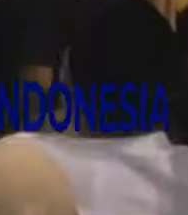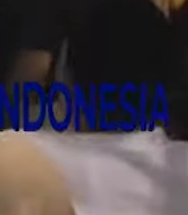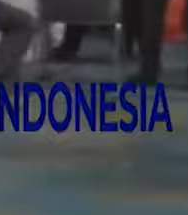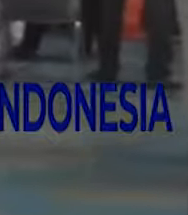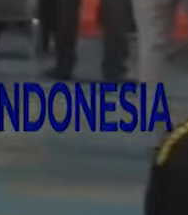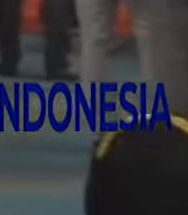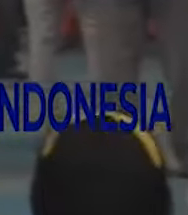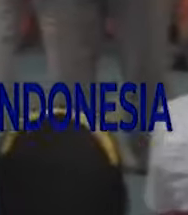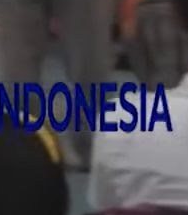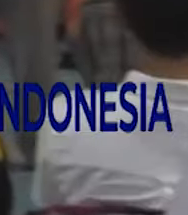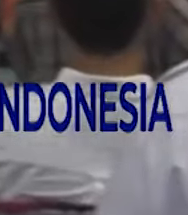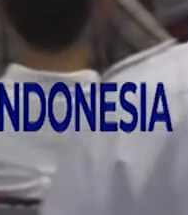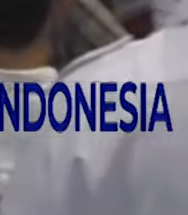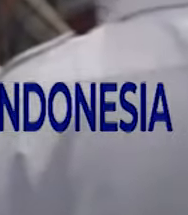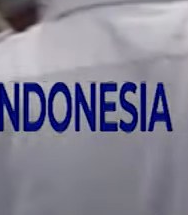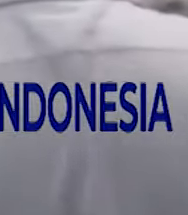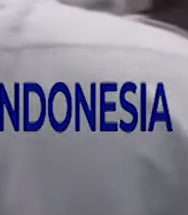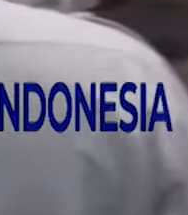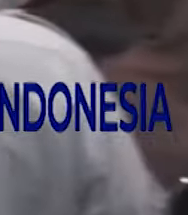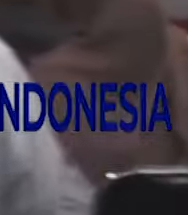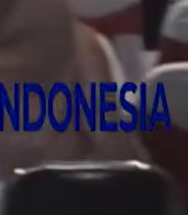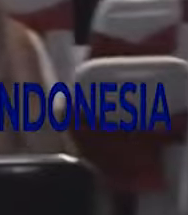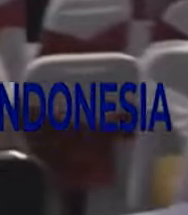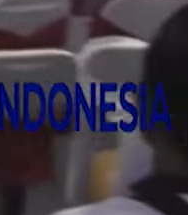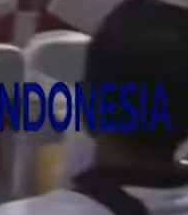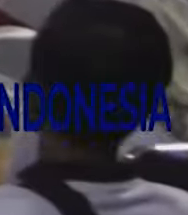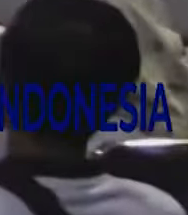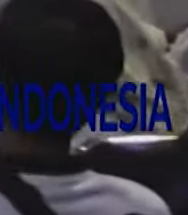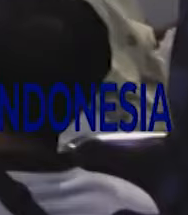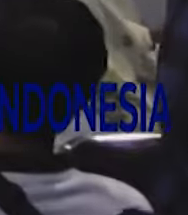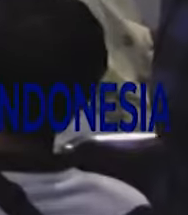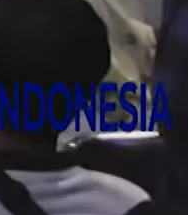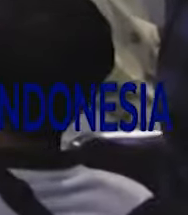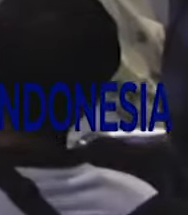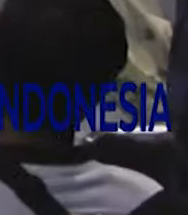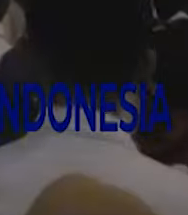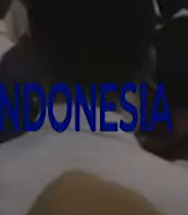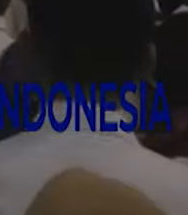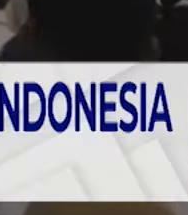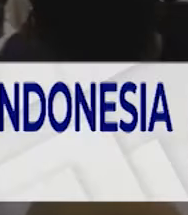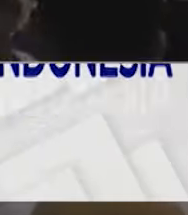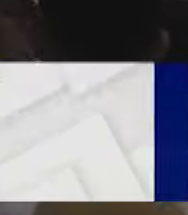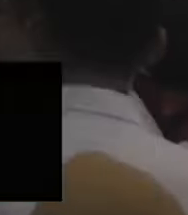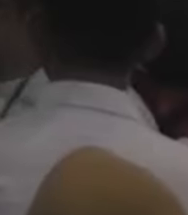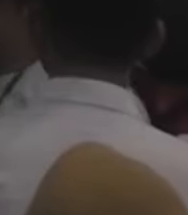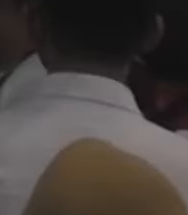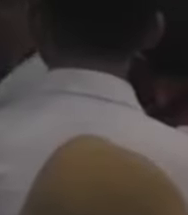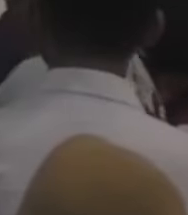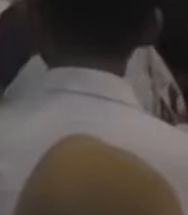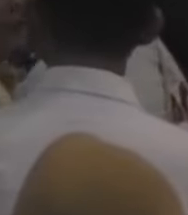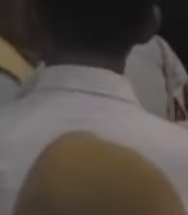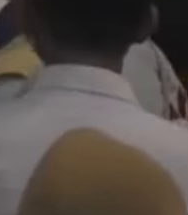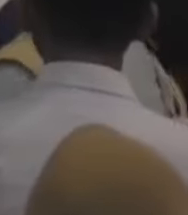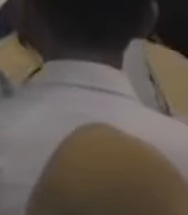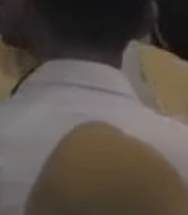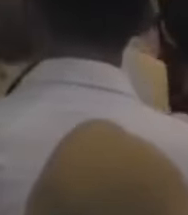hanya sebagai penghasil biji timah dan lada putih, tetapi juga mineral ikutan tambang lainnya dan juga produk-produk mineral ikutan tambang